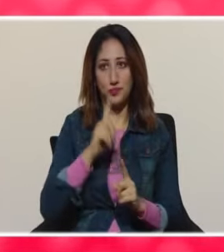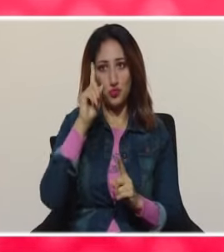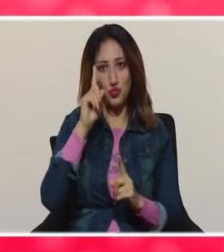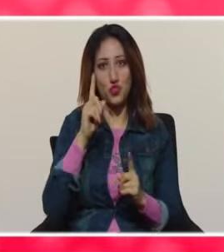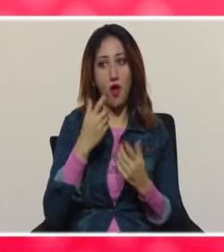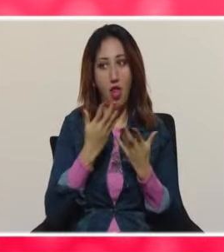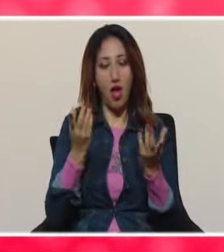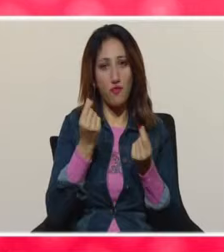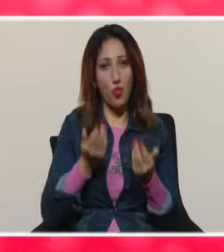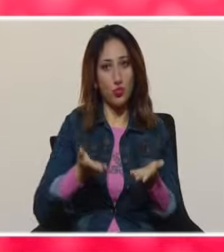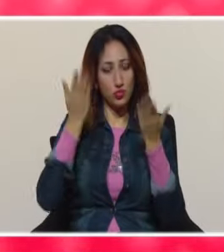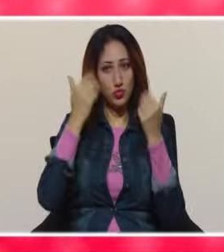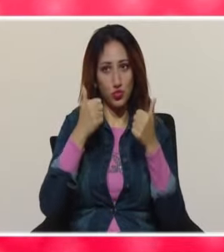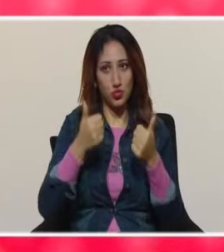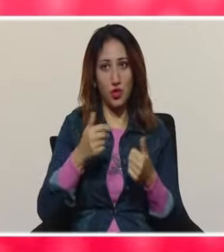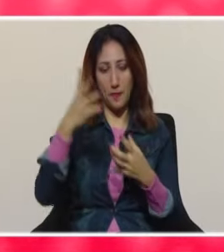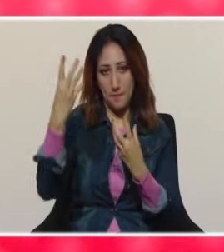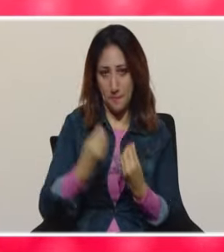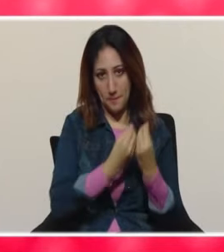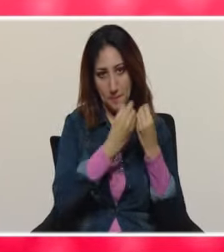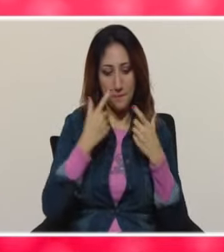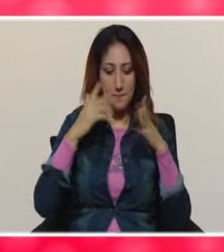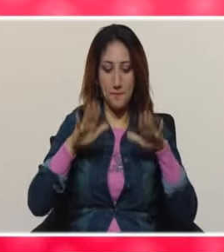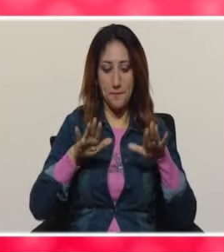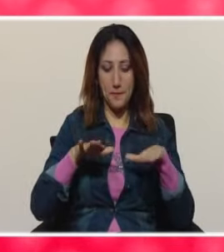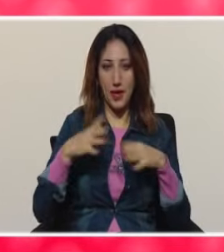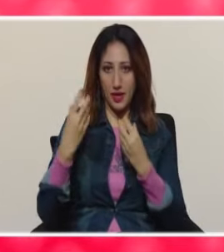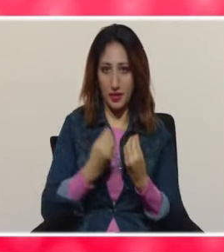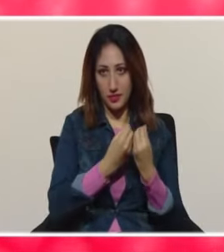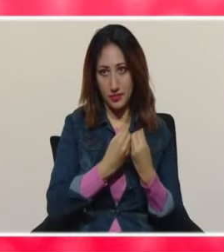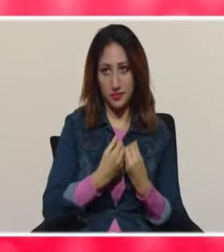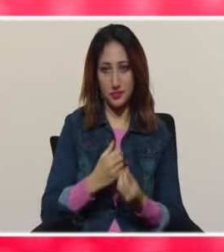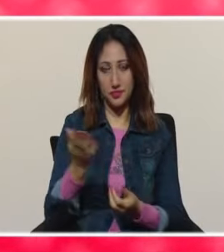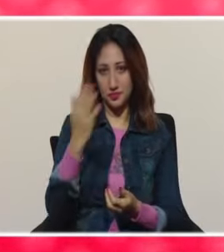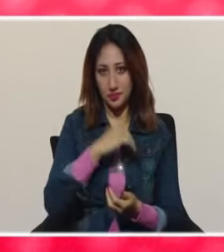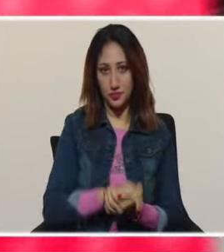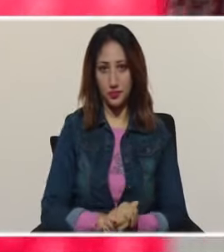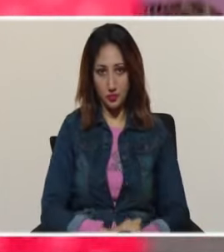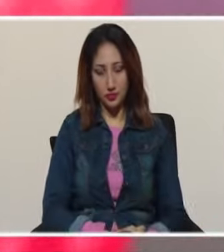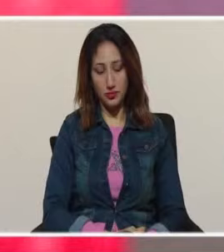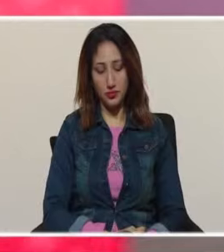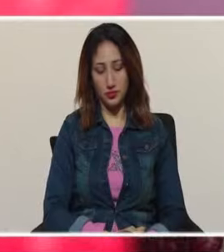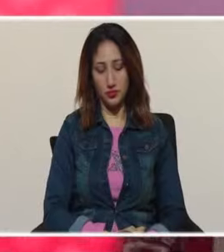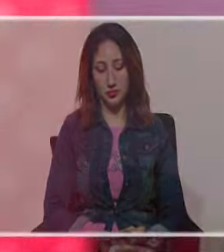عليكي، واستسمحك بقى لو نقوم نشوفها مع بعض، هي موجوده تحت. اتفضلي.